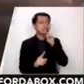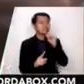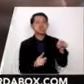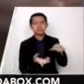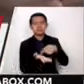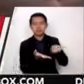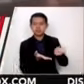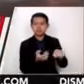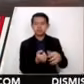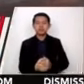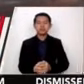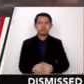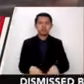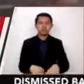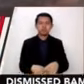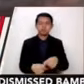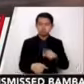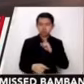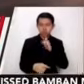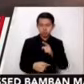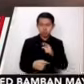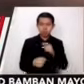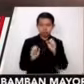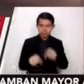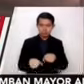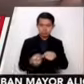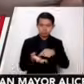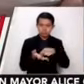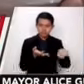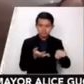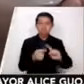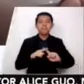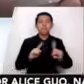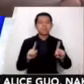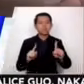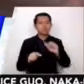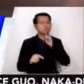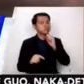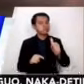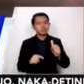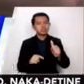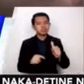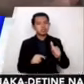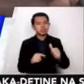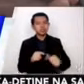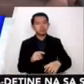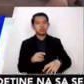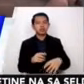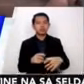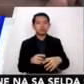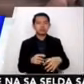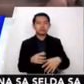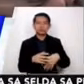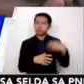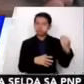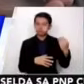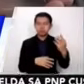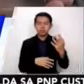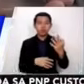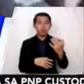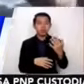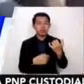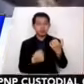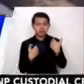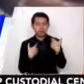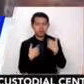kahit mag-bail siya, definitely hindi pa rin makukuha yung purpose considering nga na meron pa din siyang other warrant of